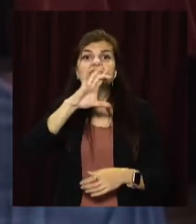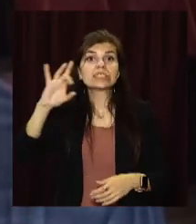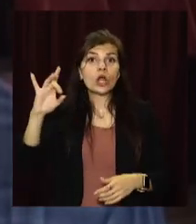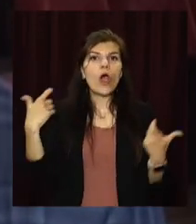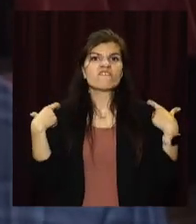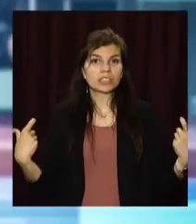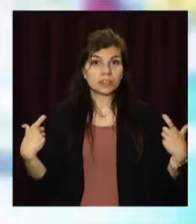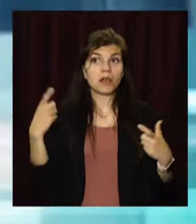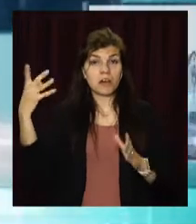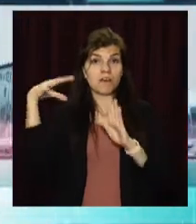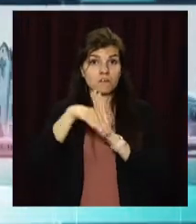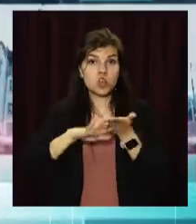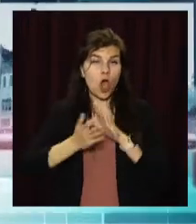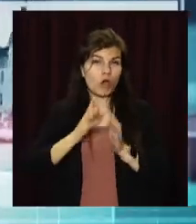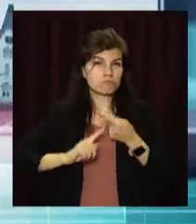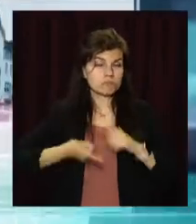офіцерів.